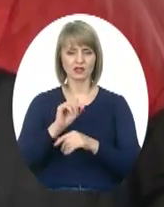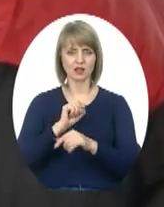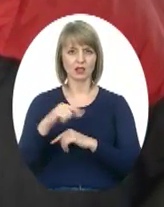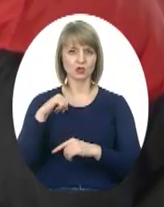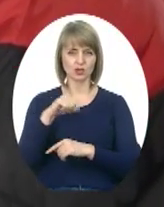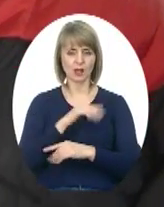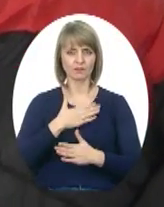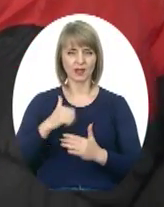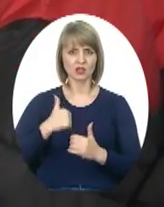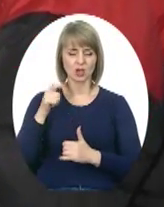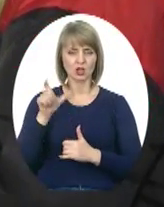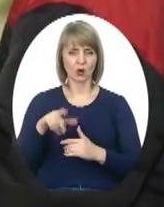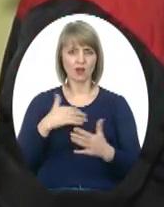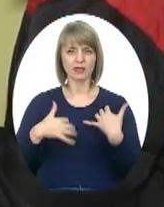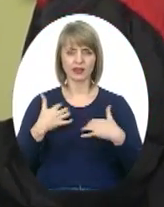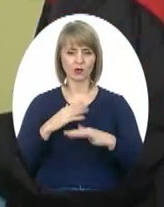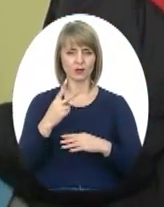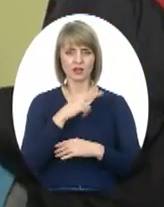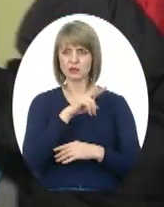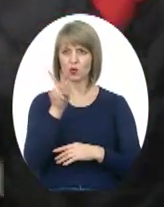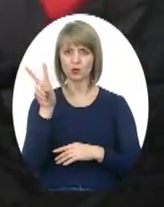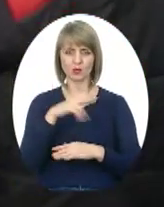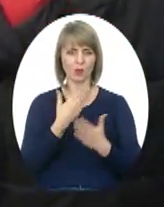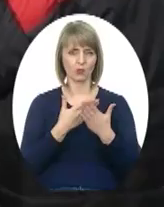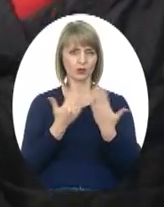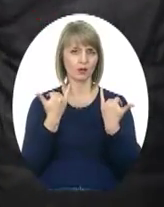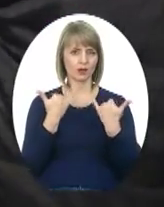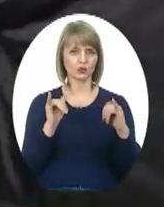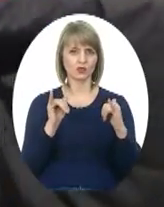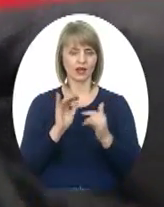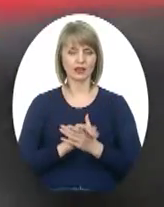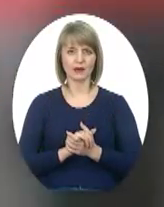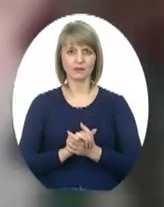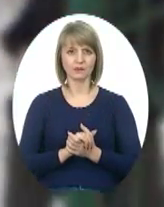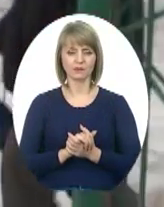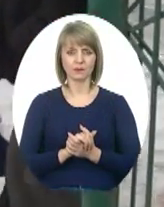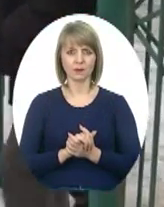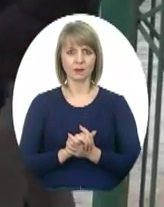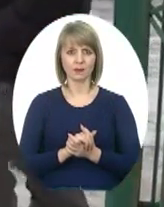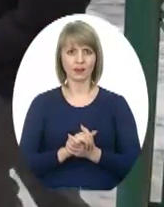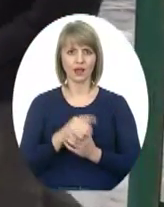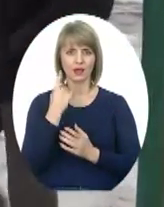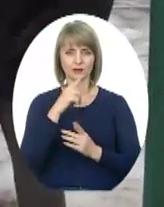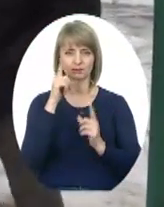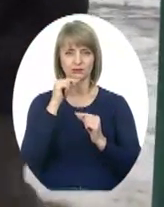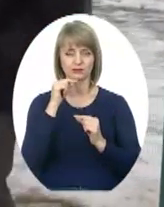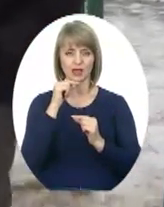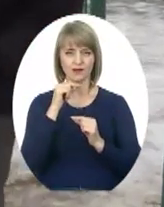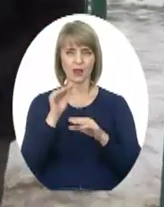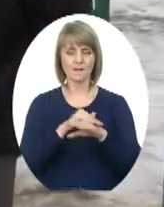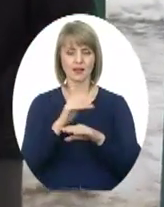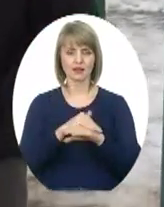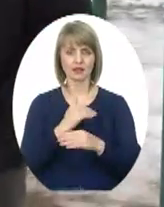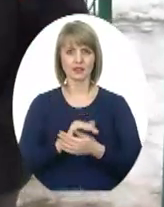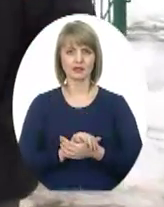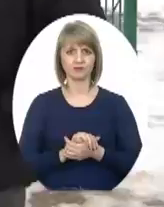сам. Наш герой совсем не торопится, смотрит по сторонам, будто от удивления. Рот закрывай, молодец,